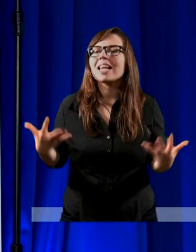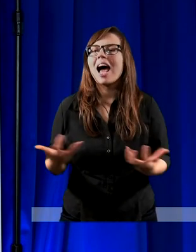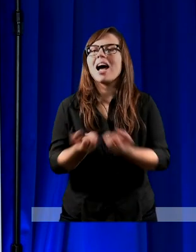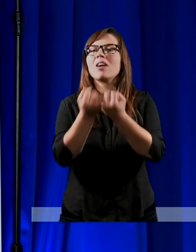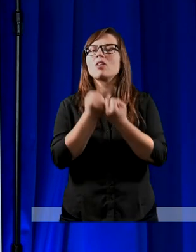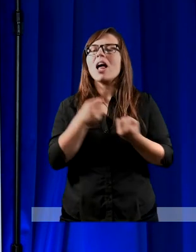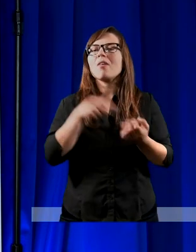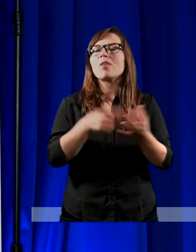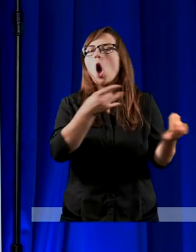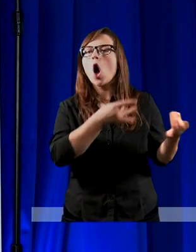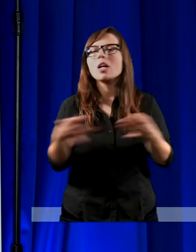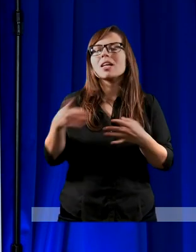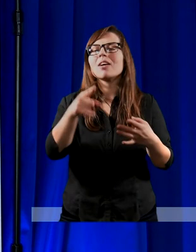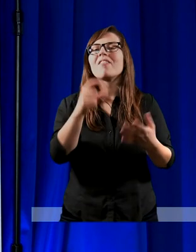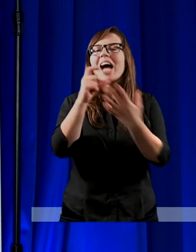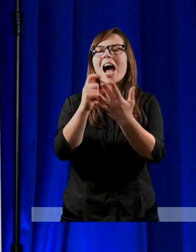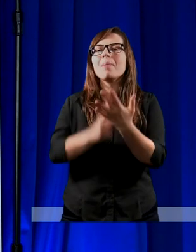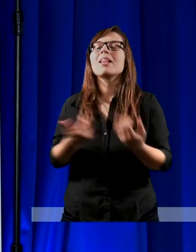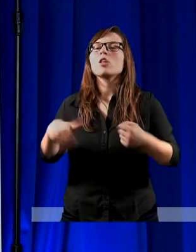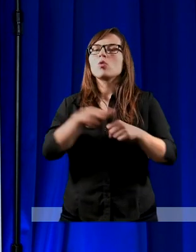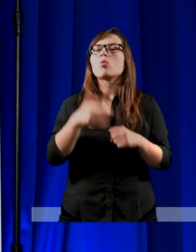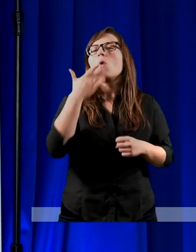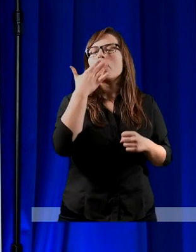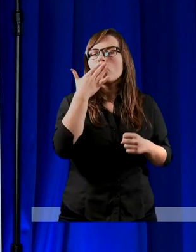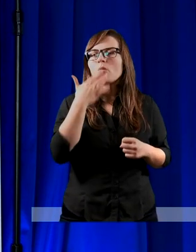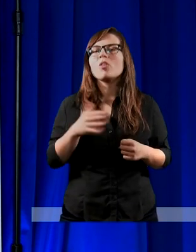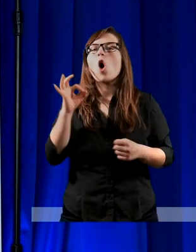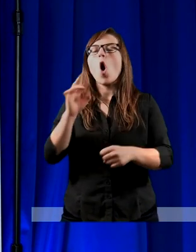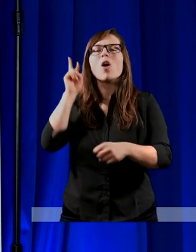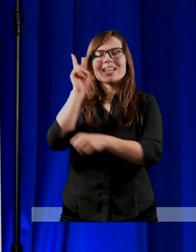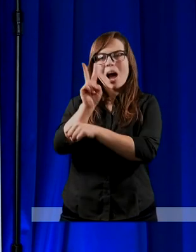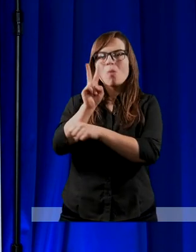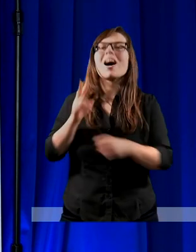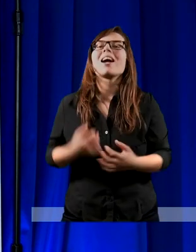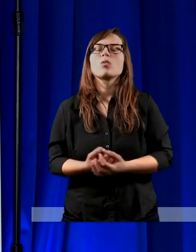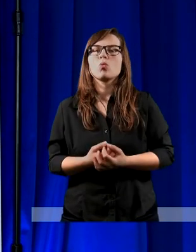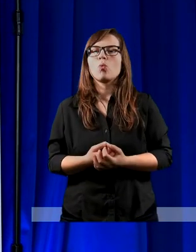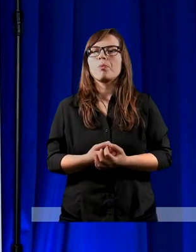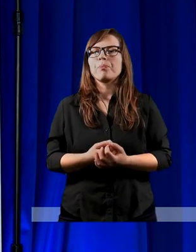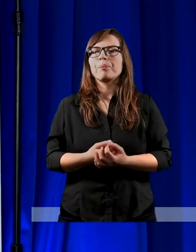znalazłem od razu fragmenty, które mówią o zaufaniu.